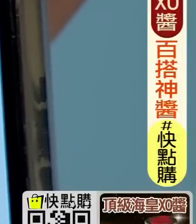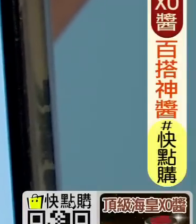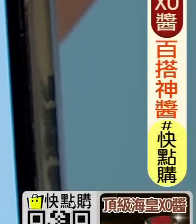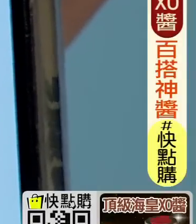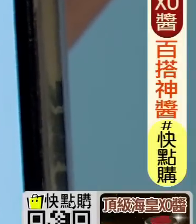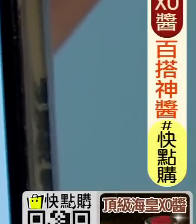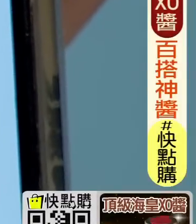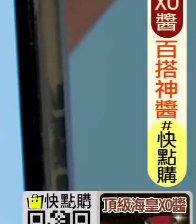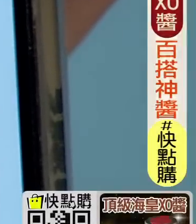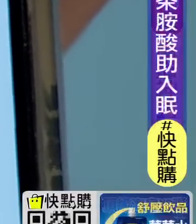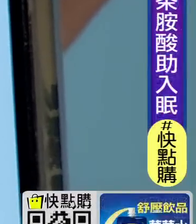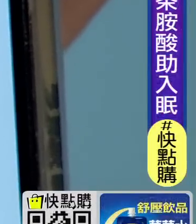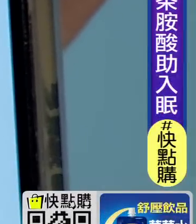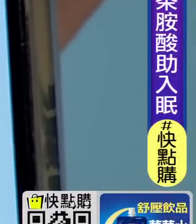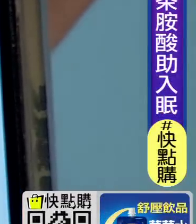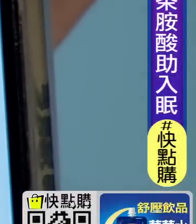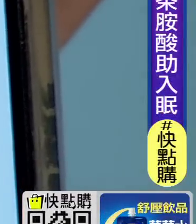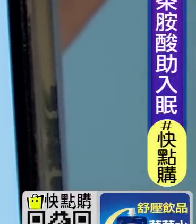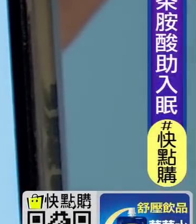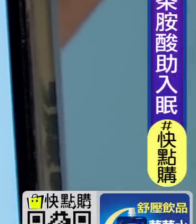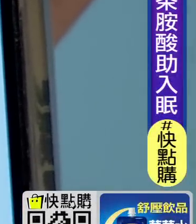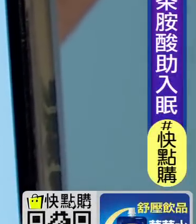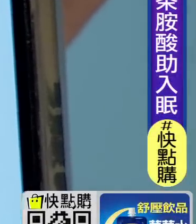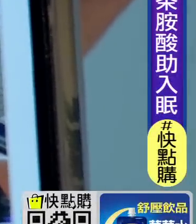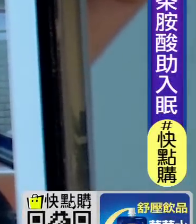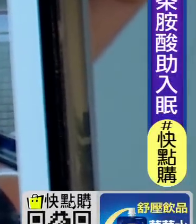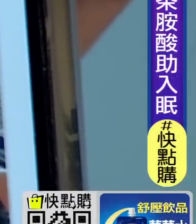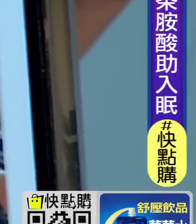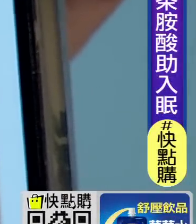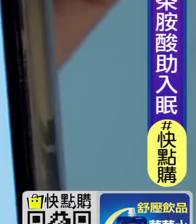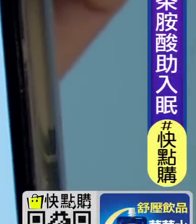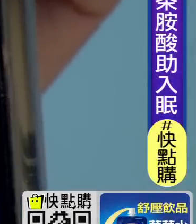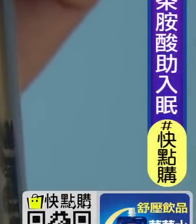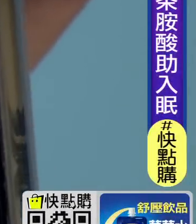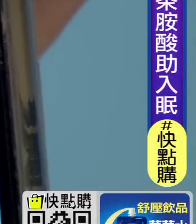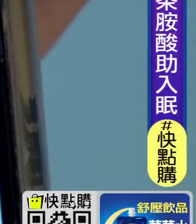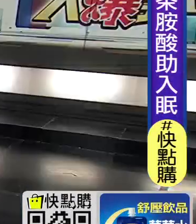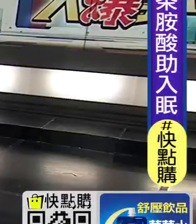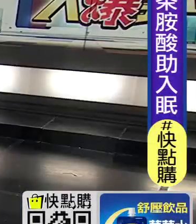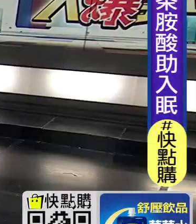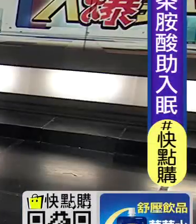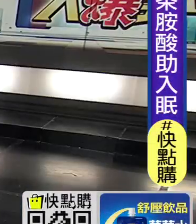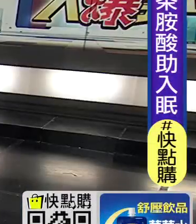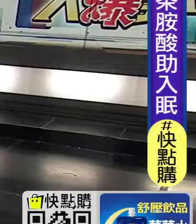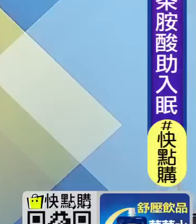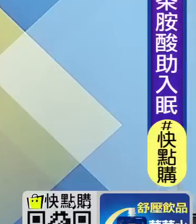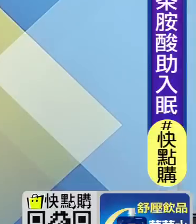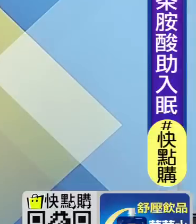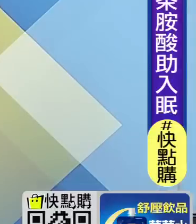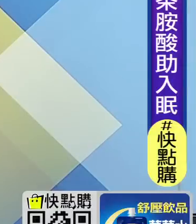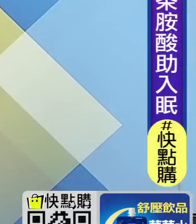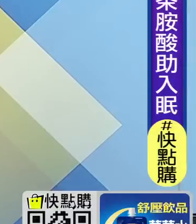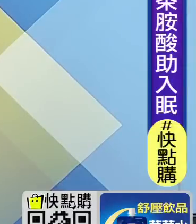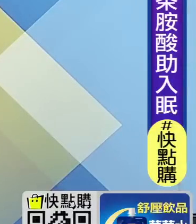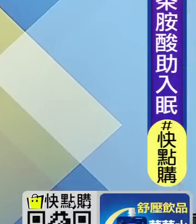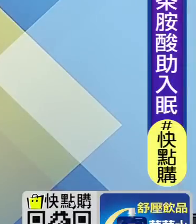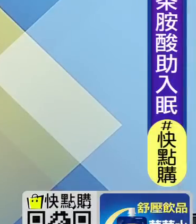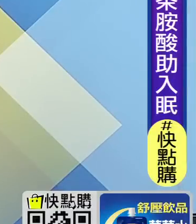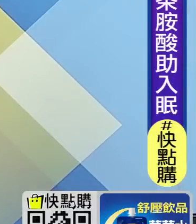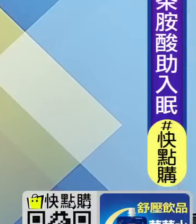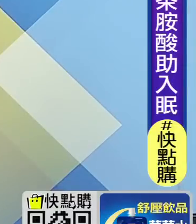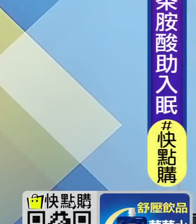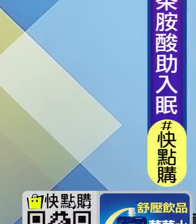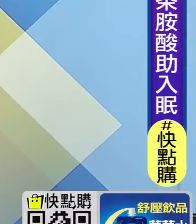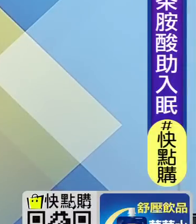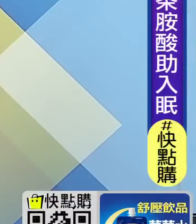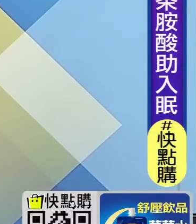说，你是因为卖韩式豆腐锅，所以跟韩国 谈合作，是不是？所以 也可以相扯，还是怎么样？所以我们不是在